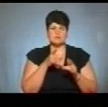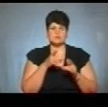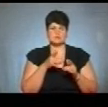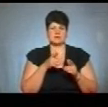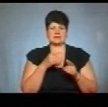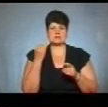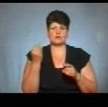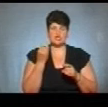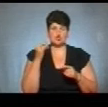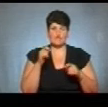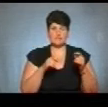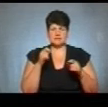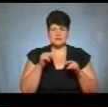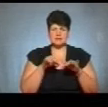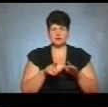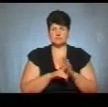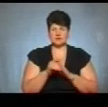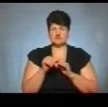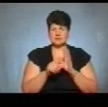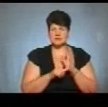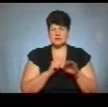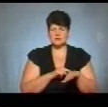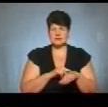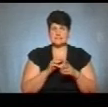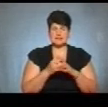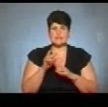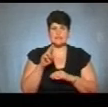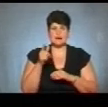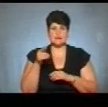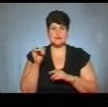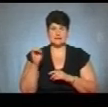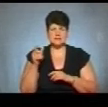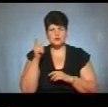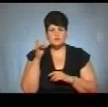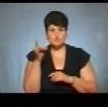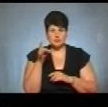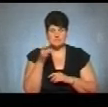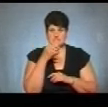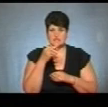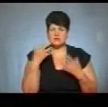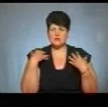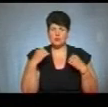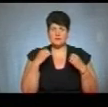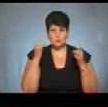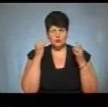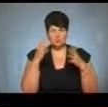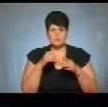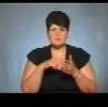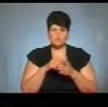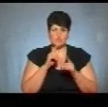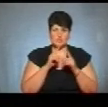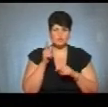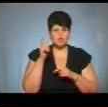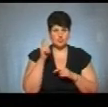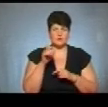офензива». Захід розпочався сьогодні о 16-й годині в селі Ягільниця Чортківського району, повідомила начальниця управління культури міської ради